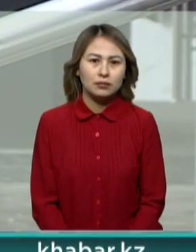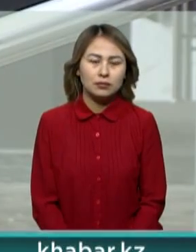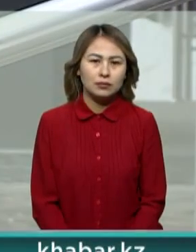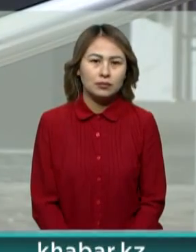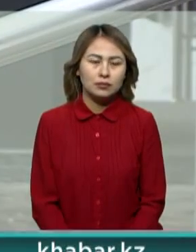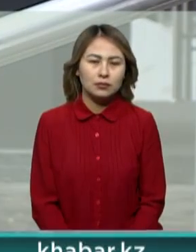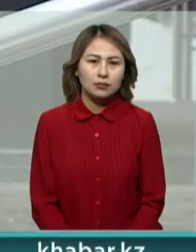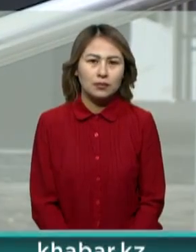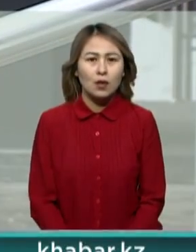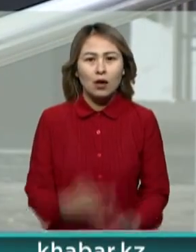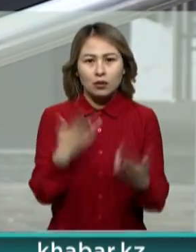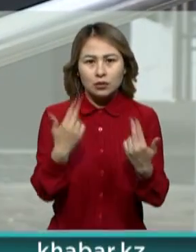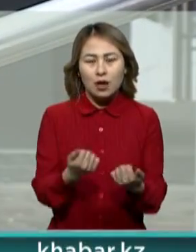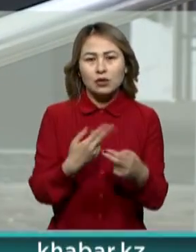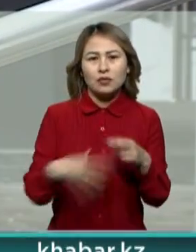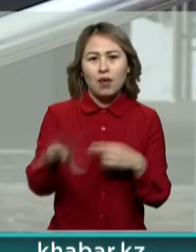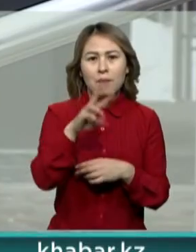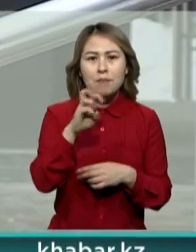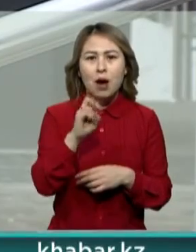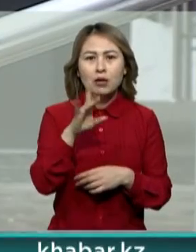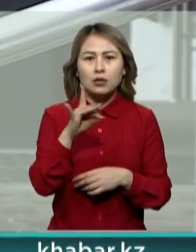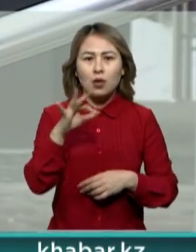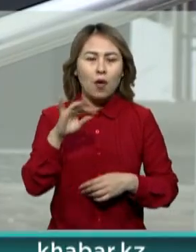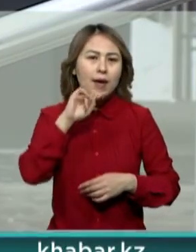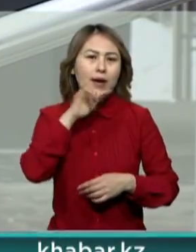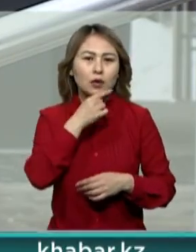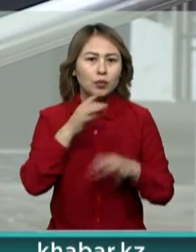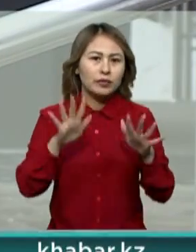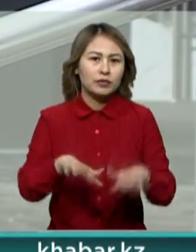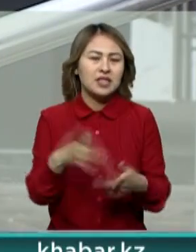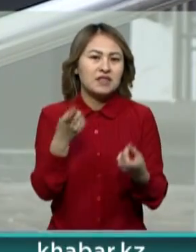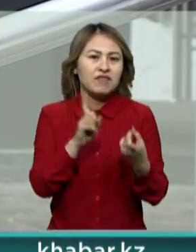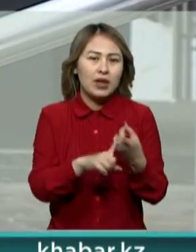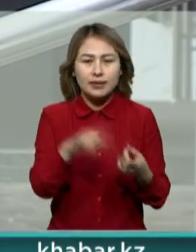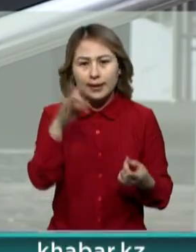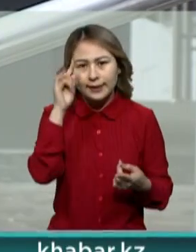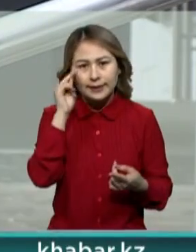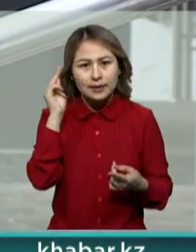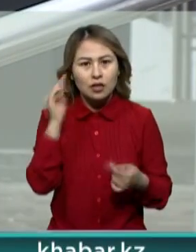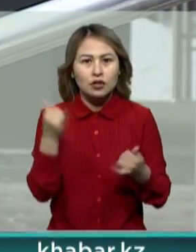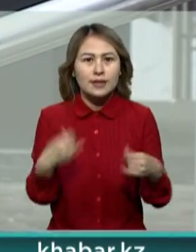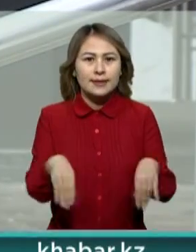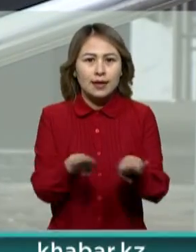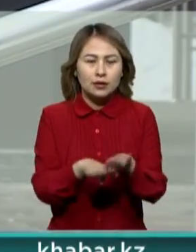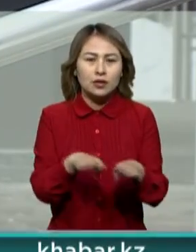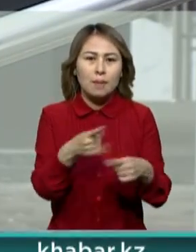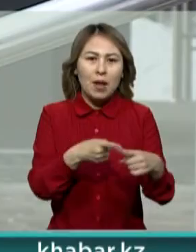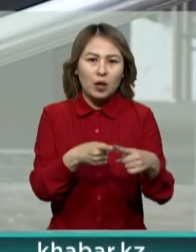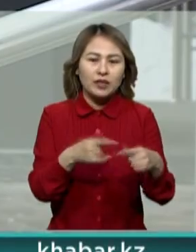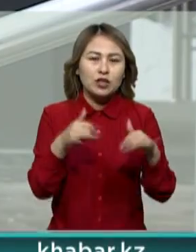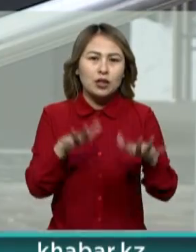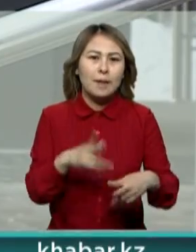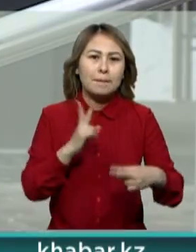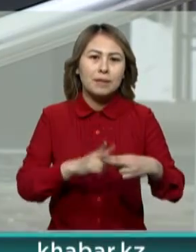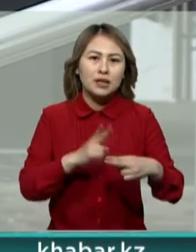от макроэкономической. Әрине, оның бәрі макроэкономикалық жағдайға байланысты болады. Қытай бағыты қазір жартылай жабық. Бұл өз кезегінде металл